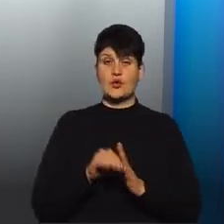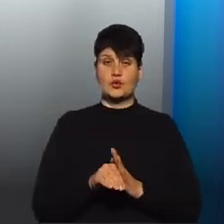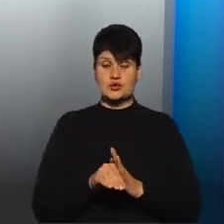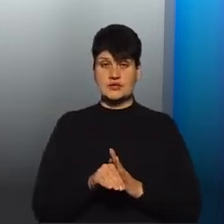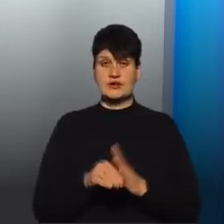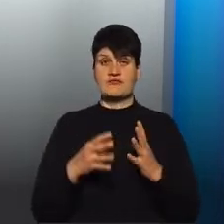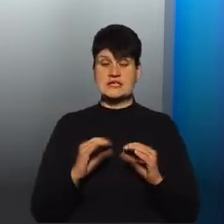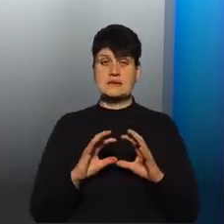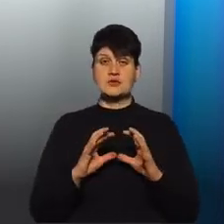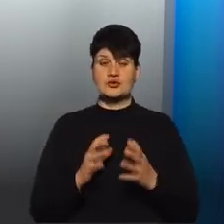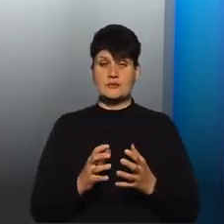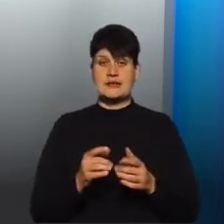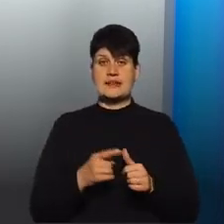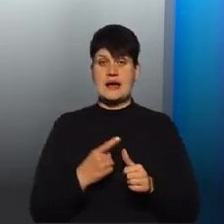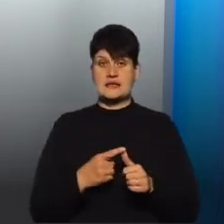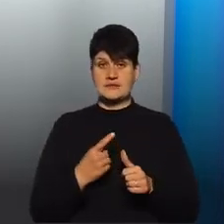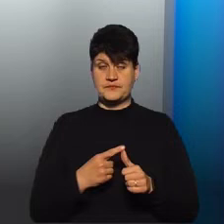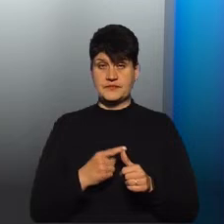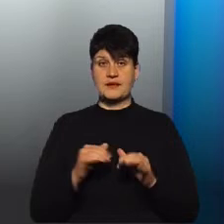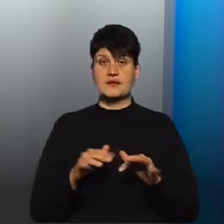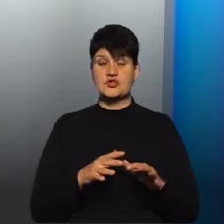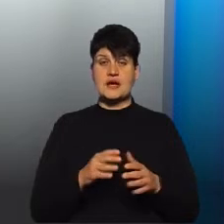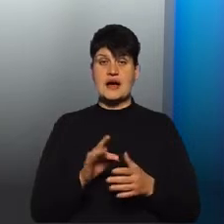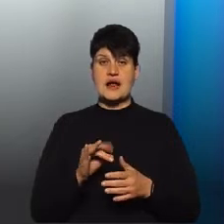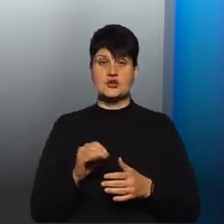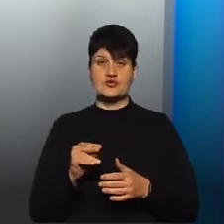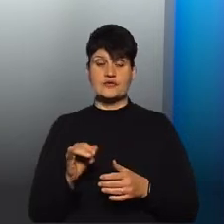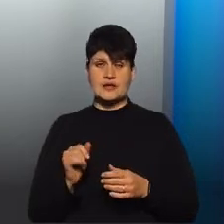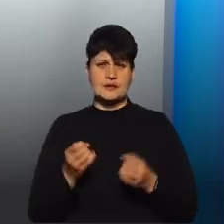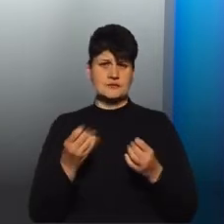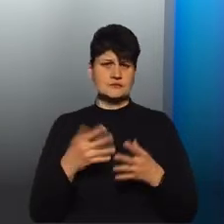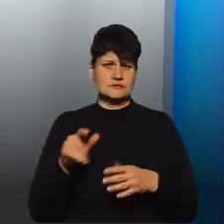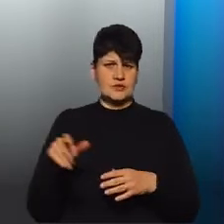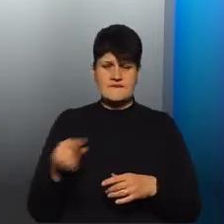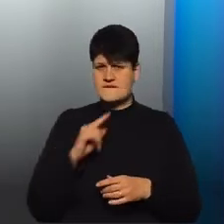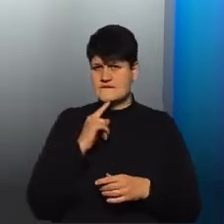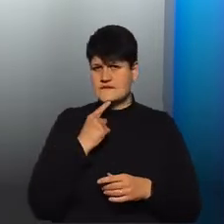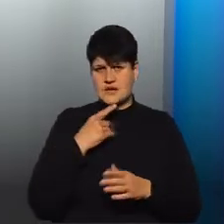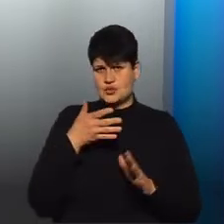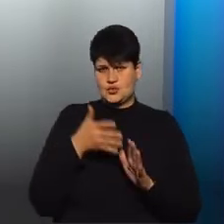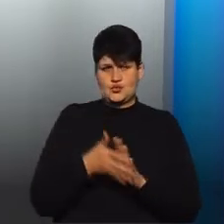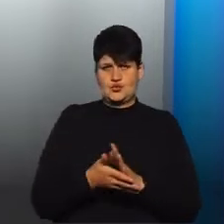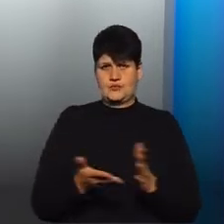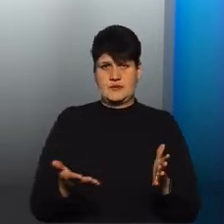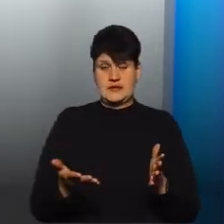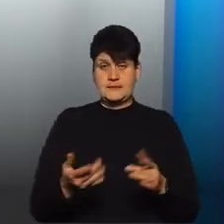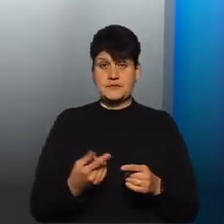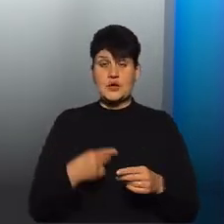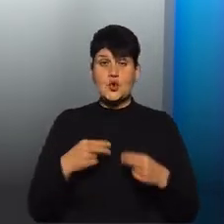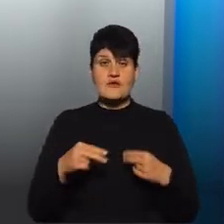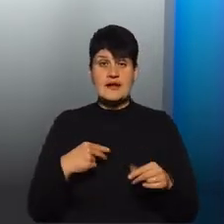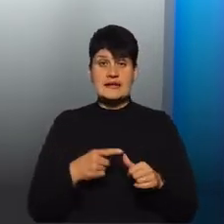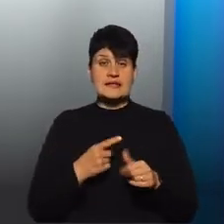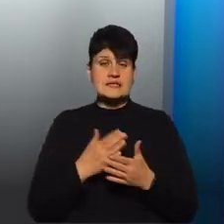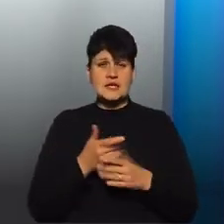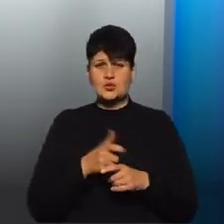непатентованими назвами, тобто діючою речовиною. І, звичайно, пересічному громадянину дуже важко буде зрозуміти. Розумієте, торгівельних назв є досить багато.